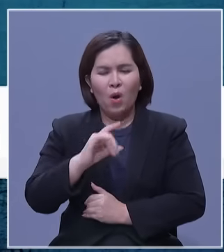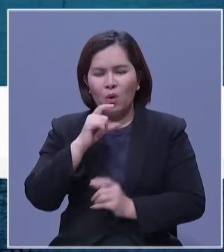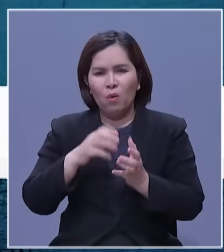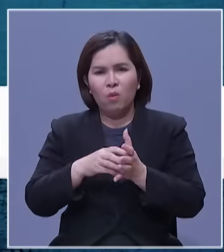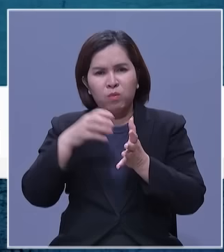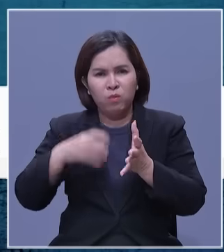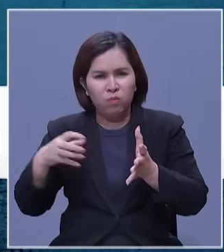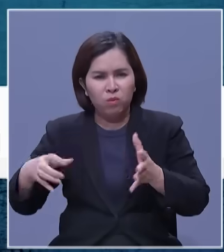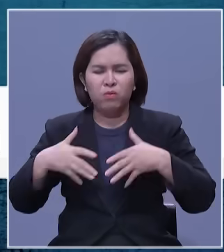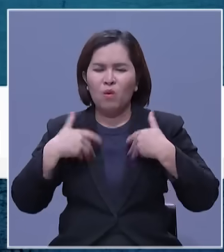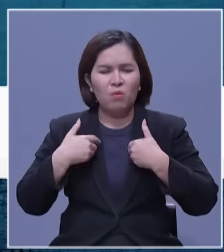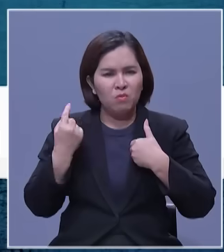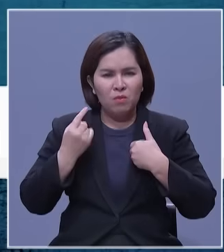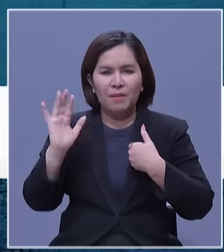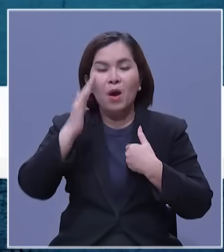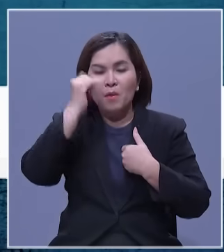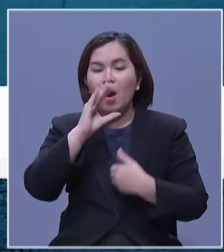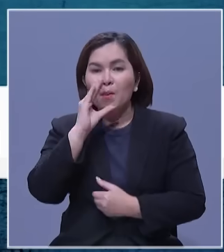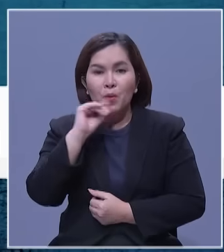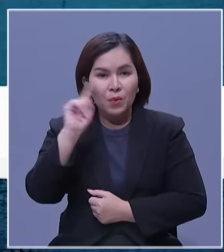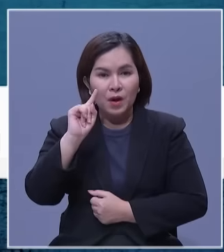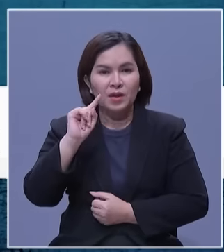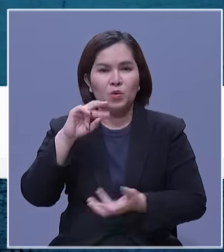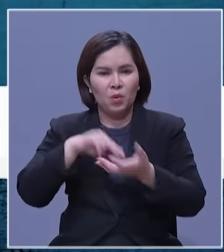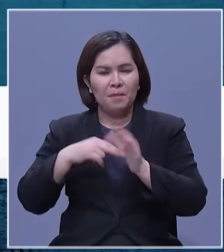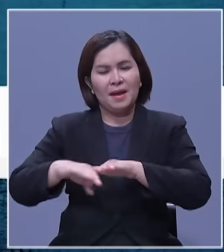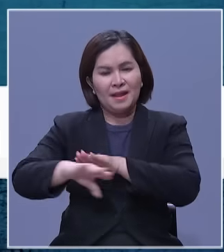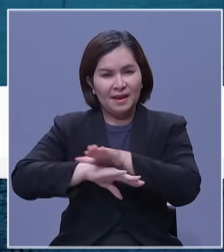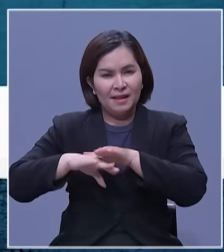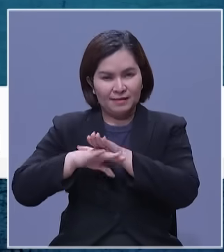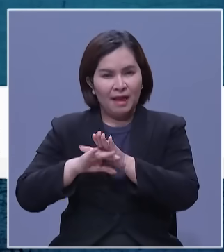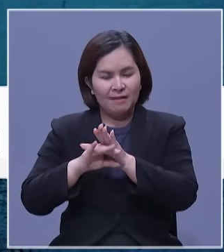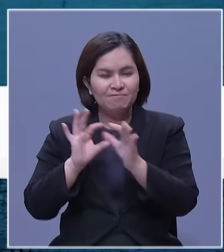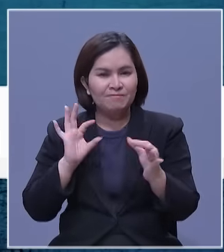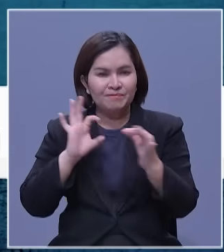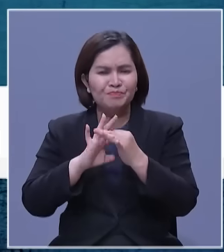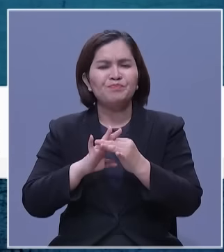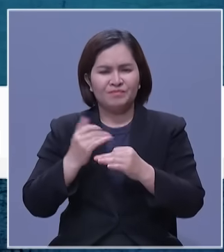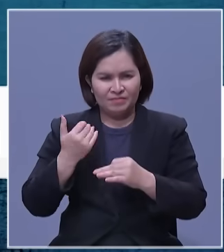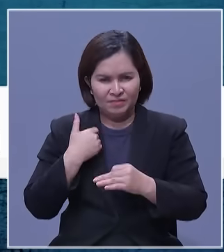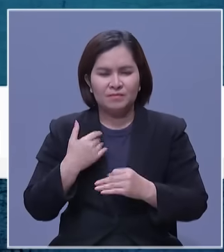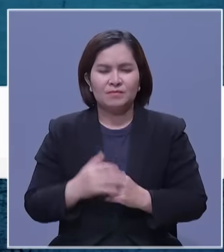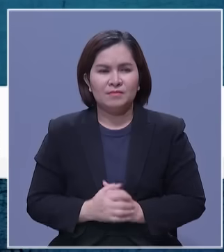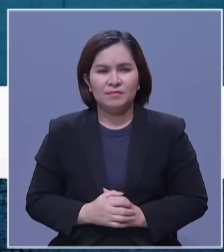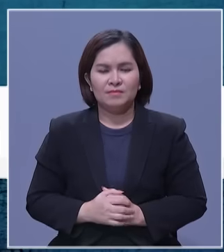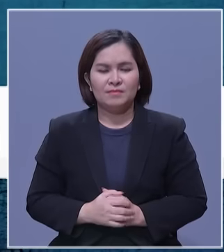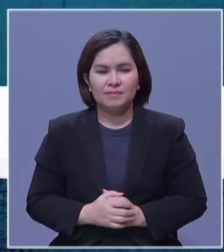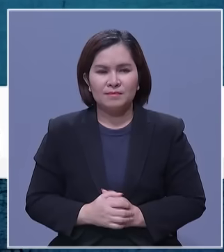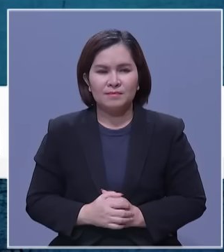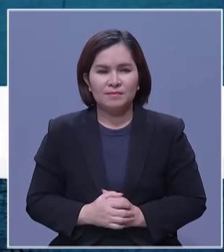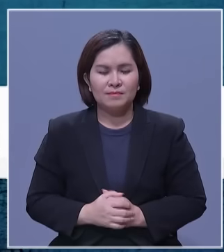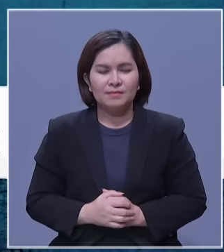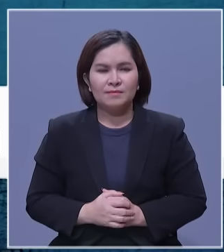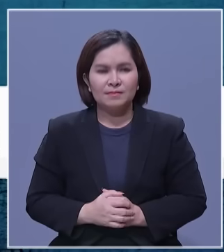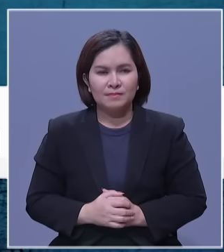ว่าพูดเอามันนะครับเพราะคำพูดเนี่ยมันจะมัดปะมัดตัวเราเองนะครับผ